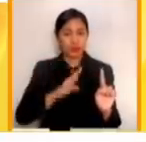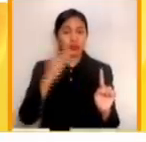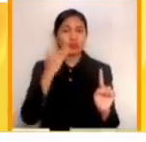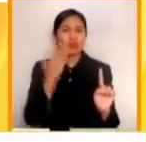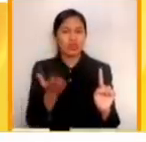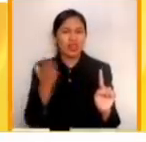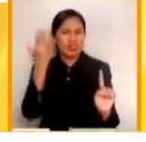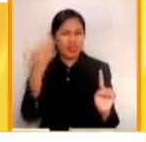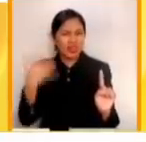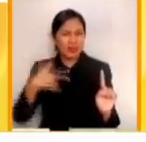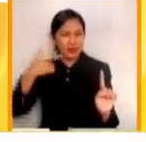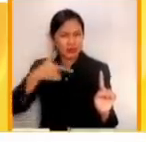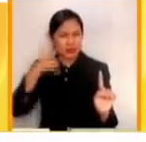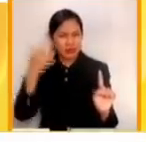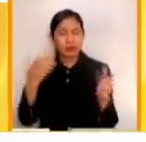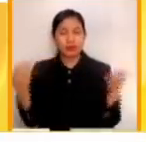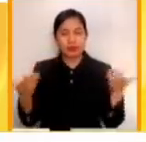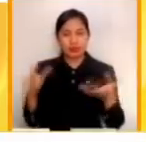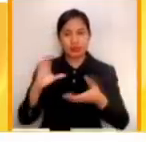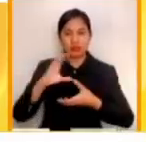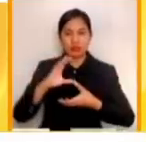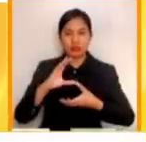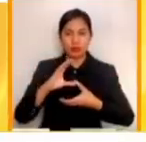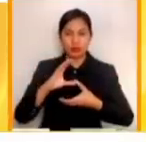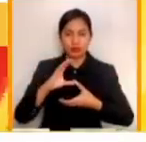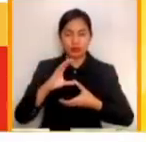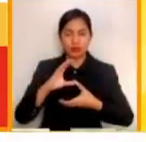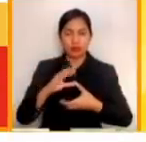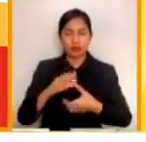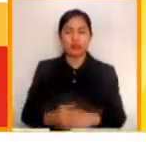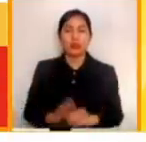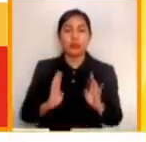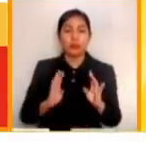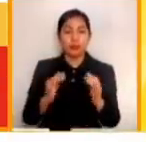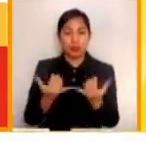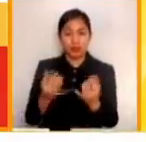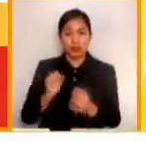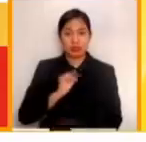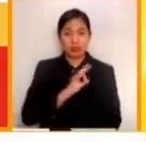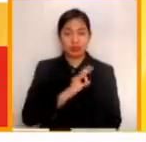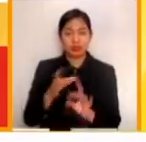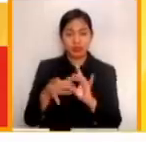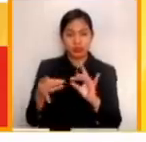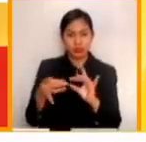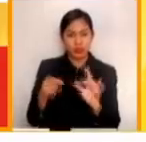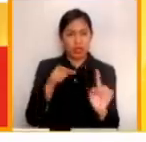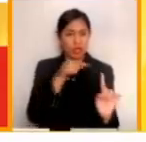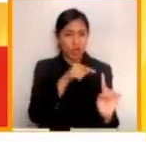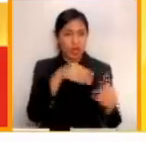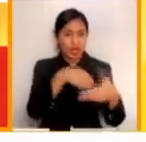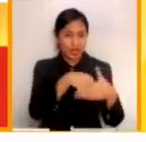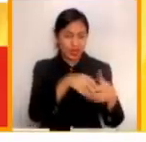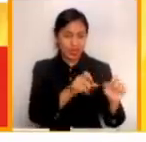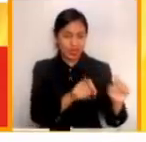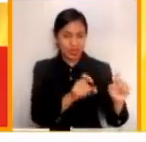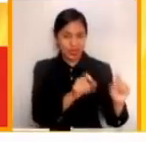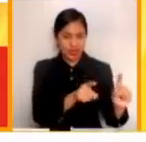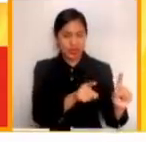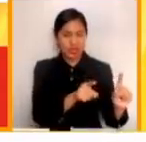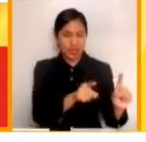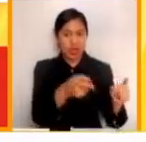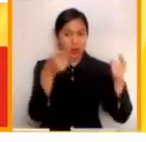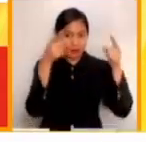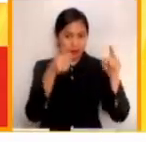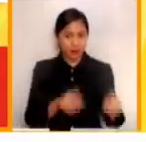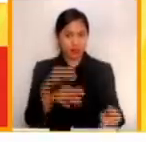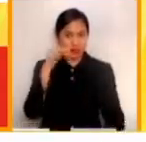salarin sa Caloocan City. Ayon sa opisyal ng barangay, nasa loob ng kanyang tindahan ang biktima si Aaron Alabado na mangyari ang krimen kagabi.